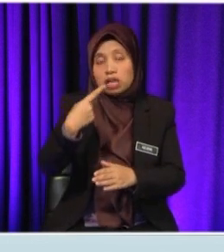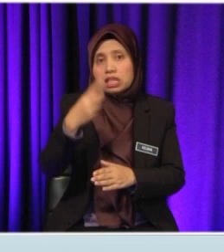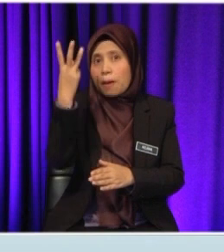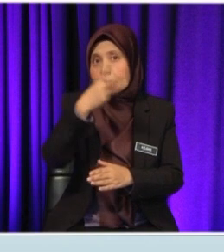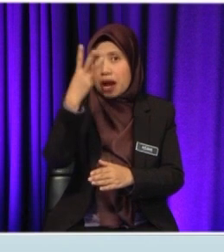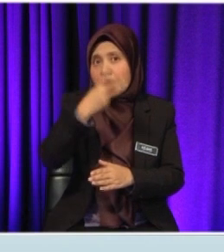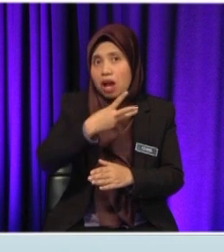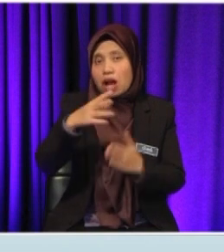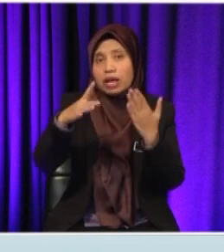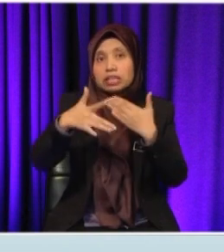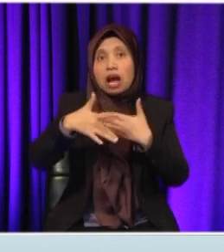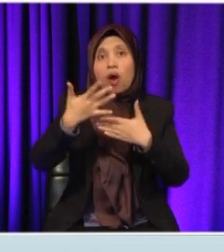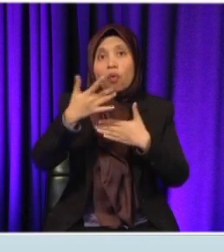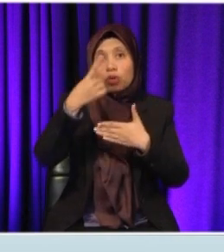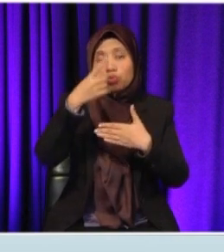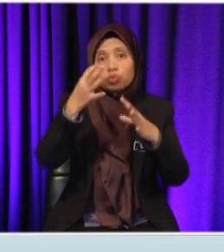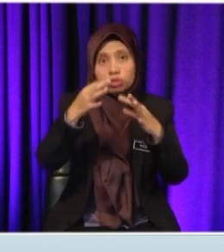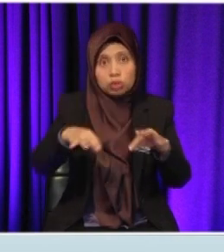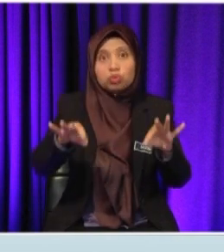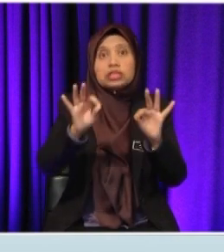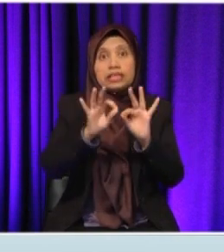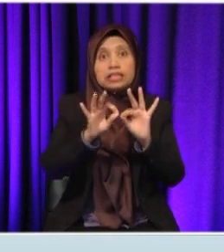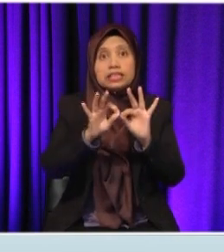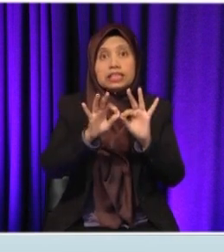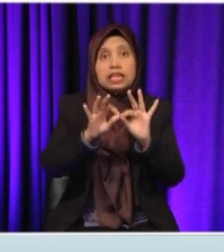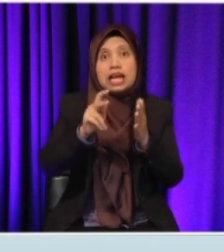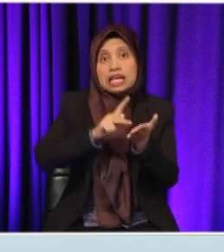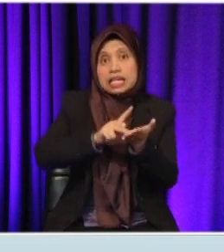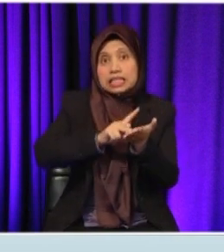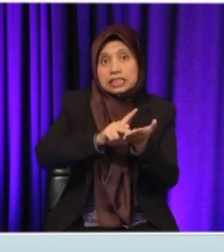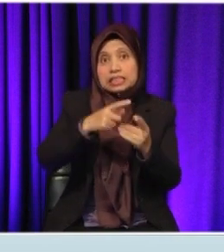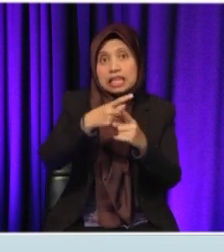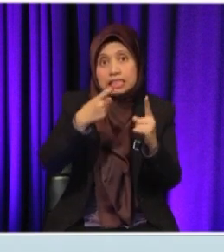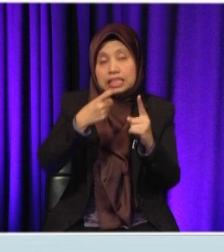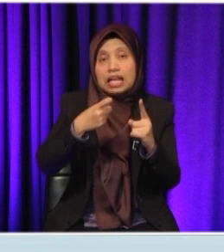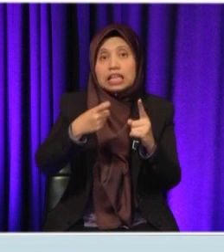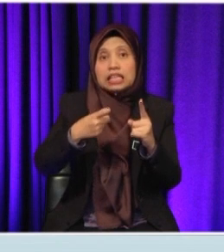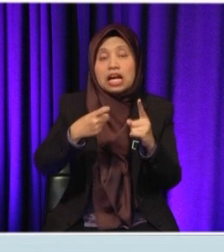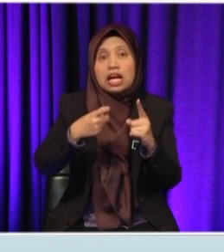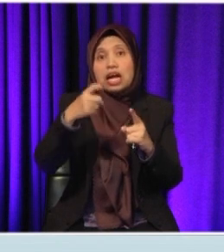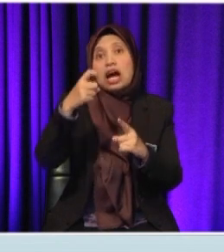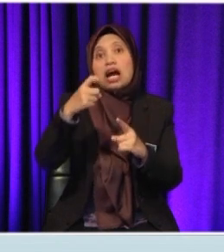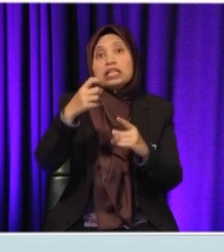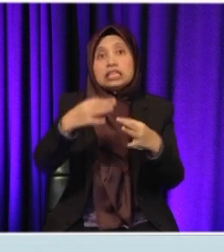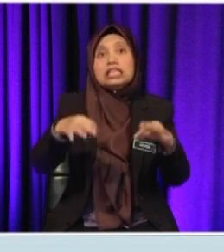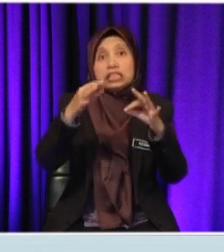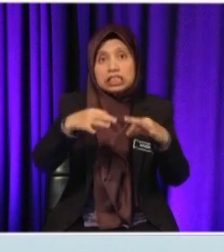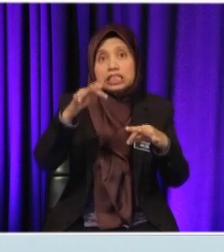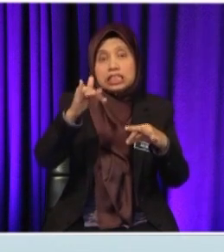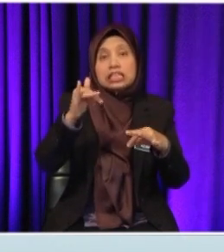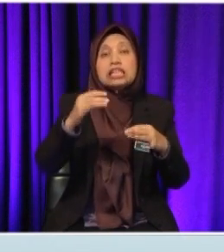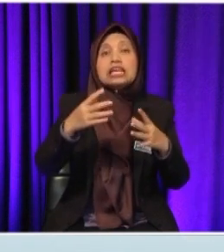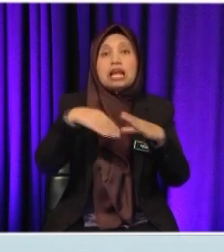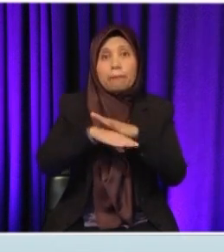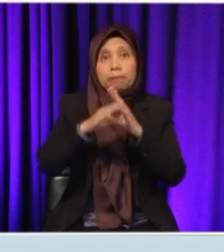atau ramalan tentang sesuatu peristiwa yang akan berlaku, kesan daripada aksi-aksi dalam cerita berkenaan. Kemudian kita lihat yang